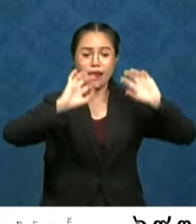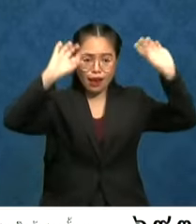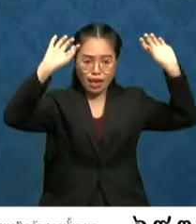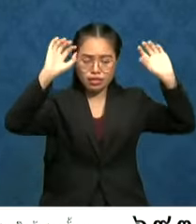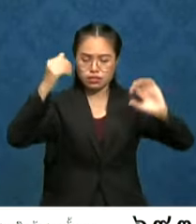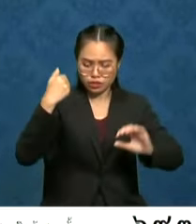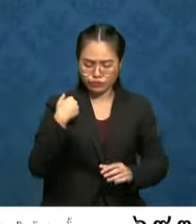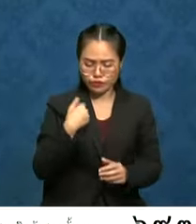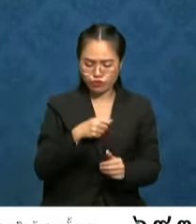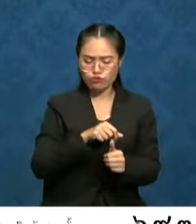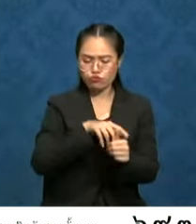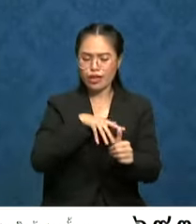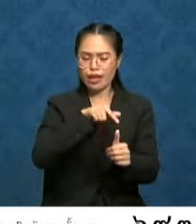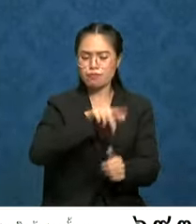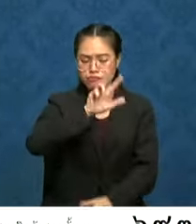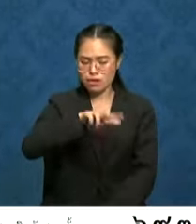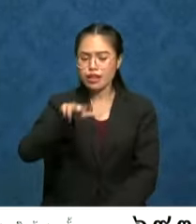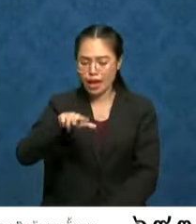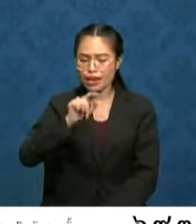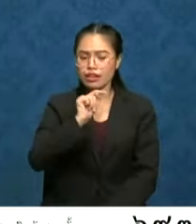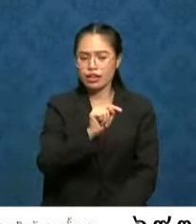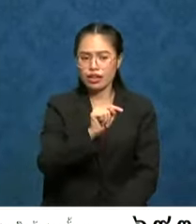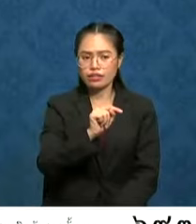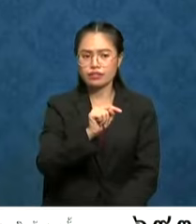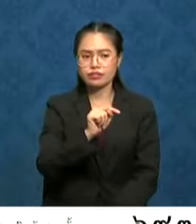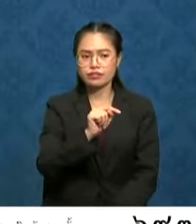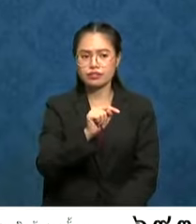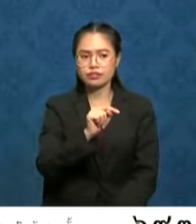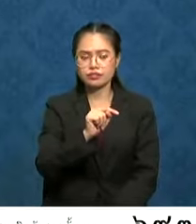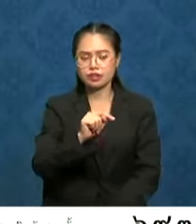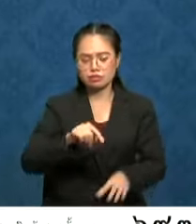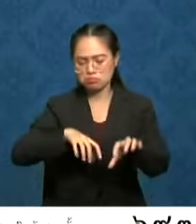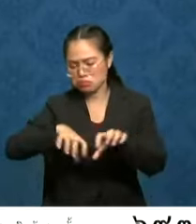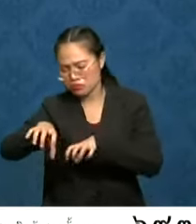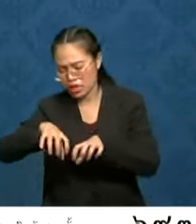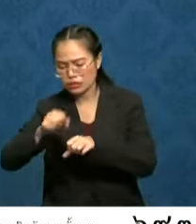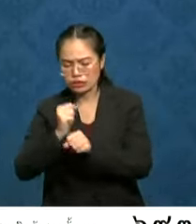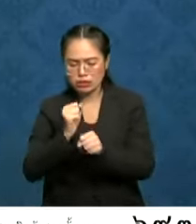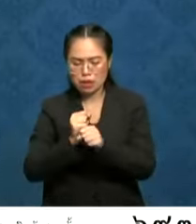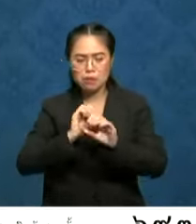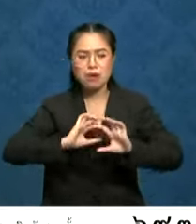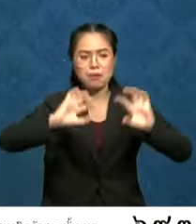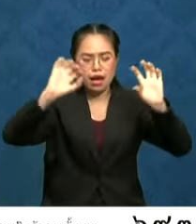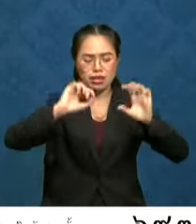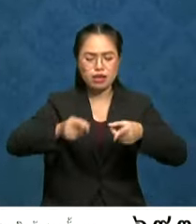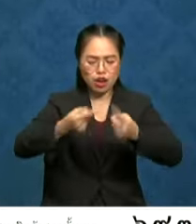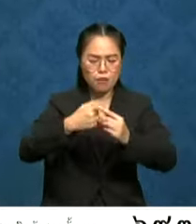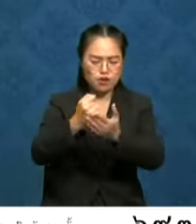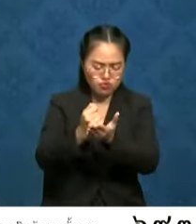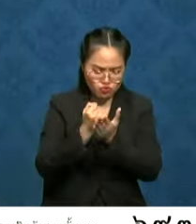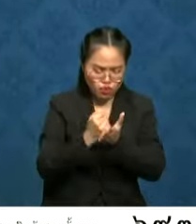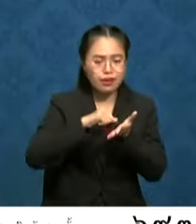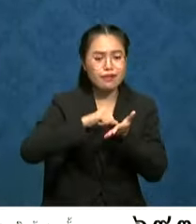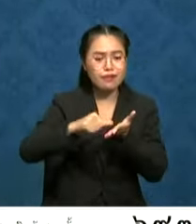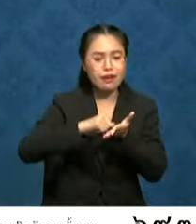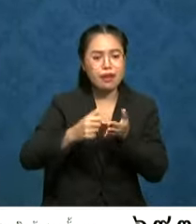เพื่อไทยเป็นแกนนำในการจัดตั้งรัฐบาลที่ท่านต้องแลกมาด้วยการจัดตั้งรัฐบาลแบบนี้เข้ามาแก้ไขปัญหาครับ